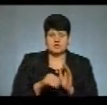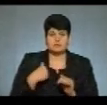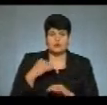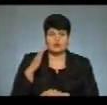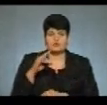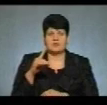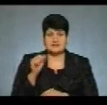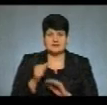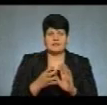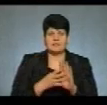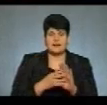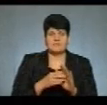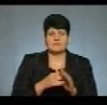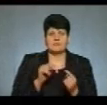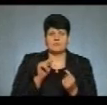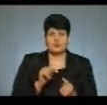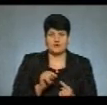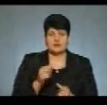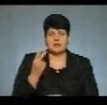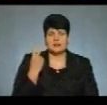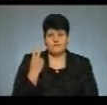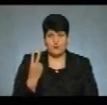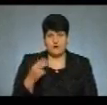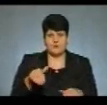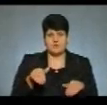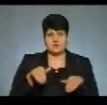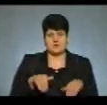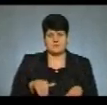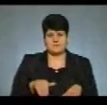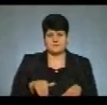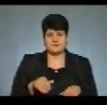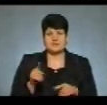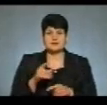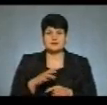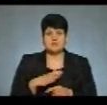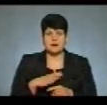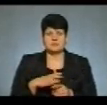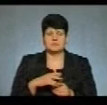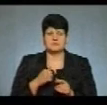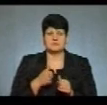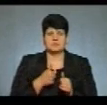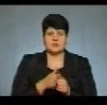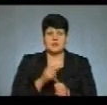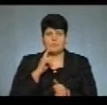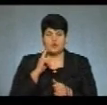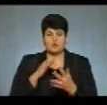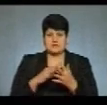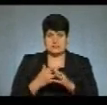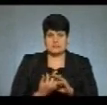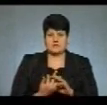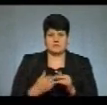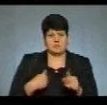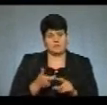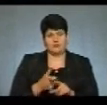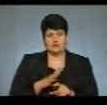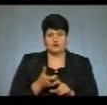за, 9 проти і 2 отрималось. За нами пішла молодь села, що теж дуже раді, ми тим були